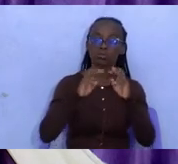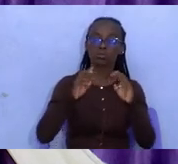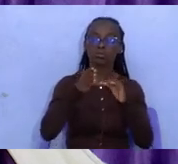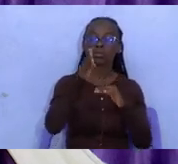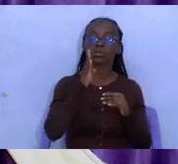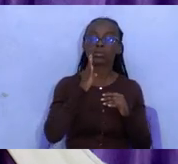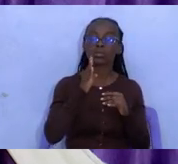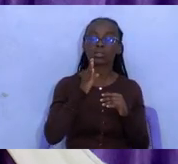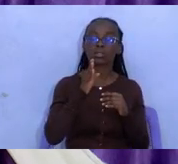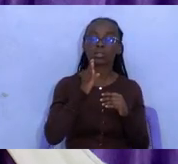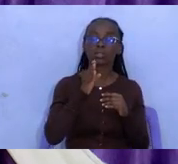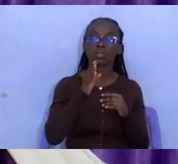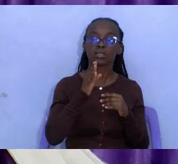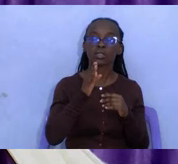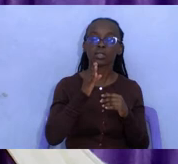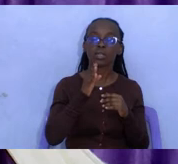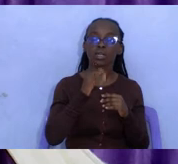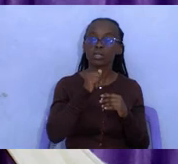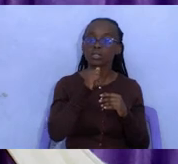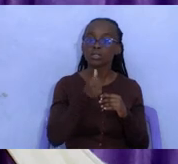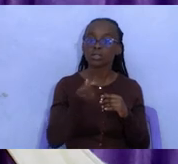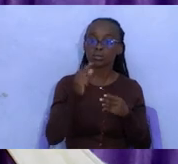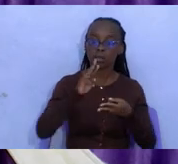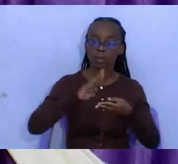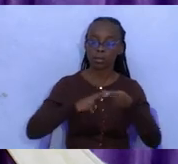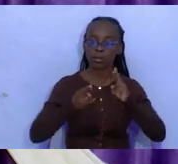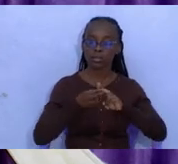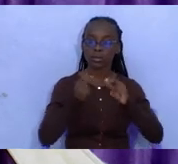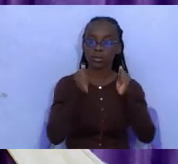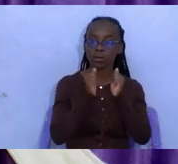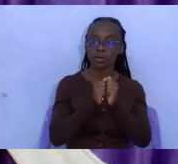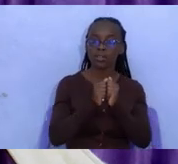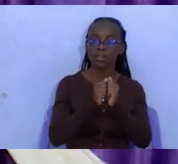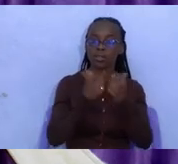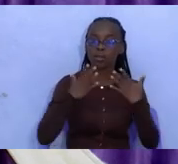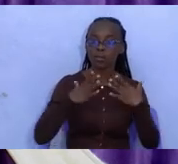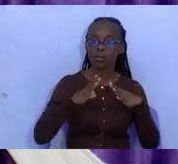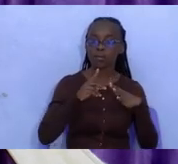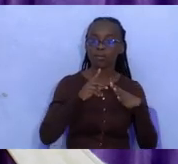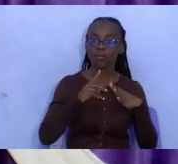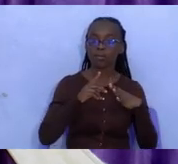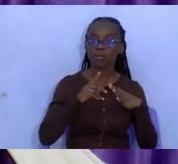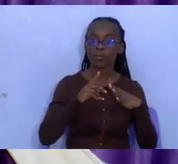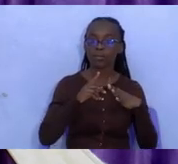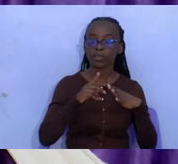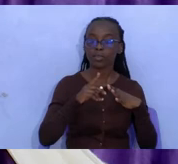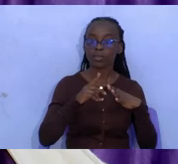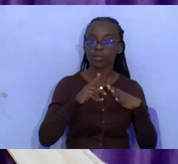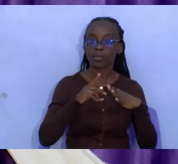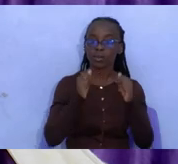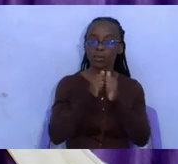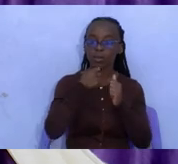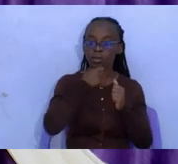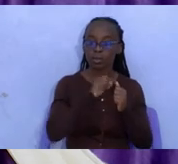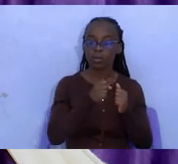Uzi aliweka uhusiano kwanza na wale ambao alikuwa na wao, wale wazee. Uhusiano ikawa intact. Na akajua kwa msaada wa hawa kwanza